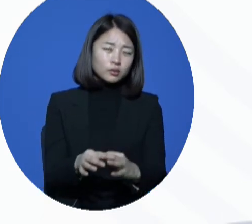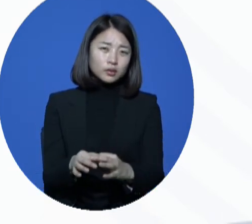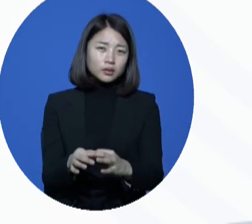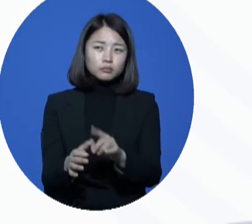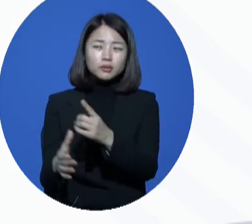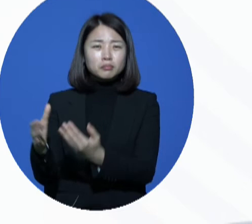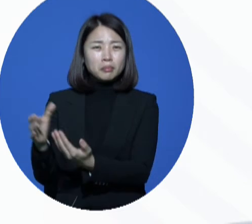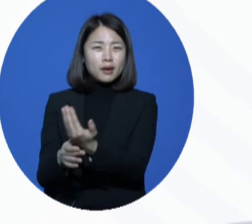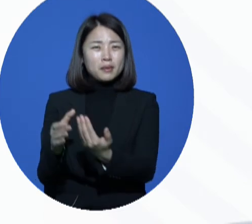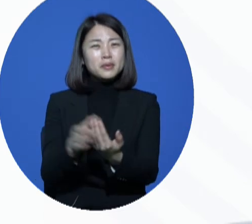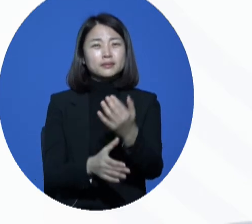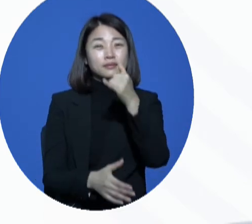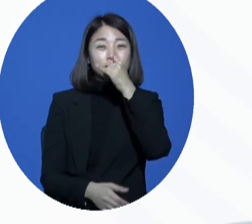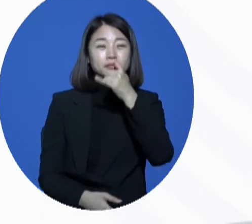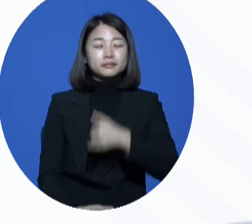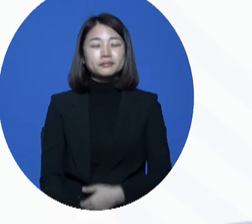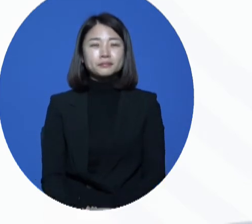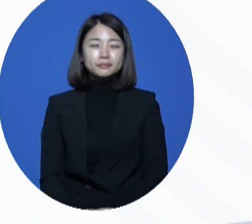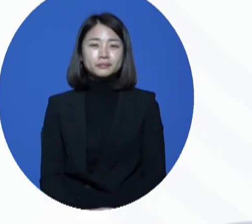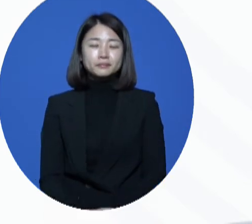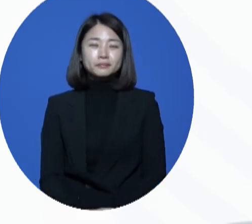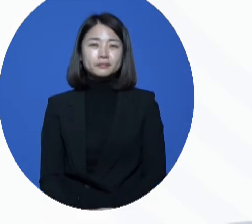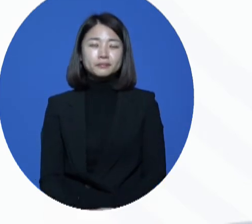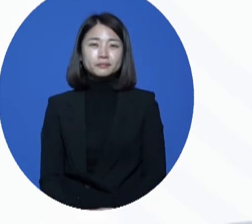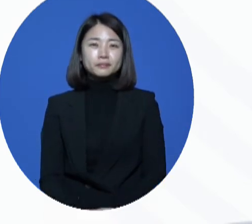침해 사건들이 문제되고 있습니다.